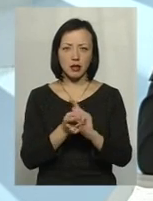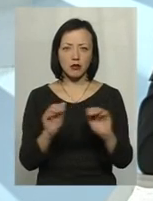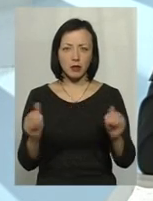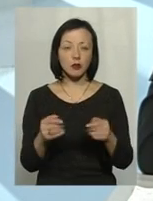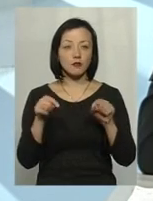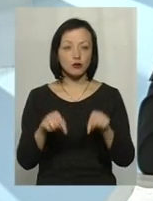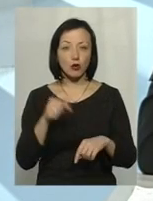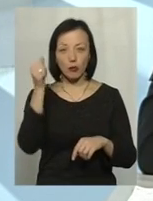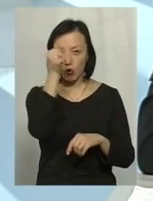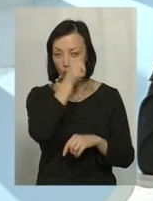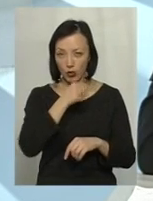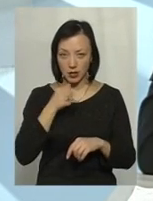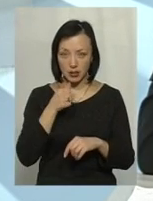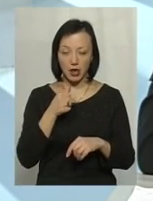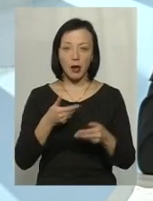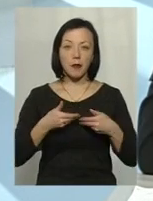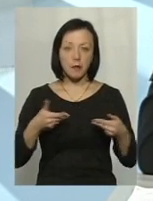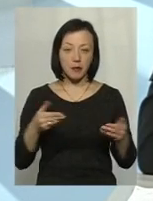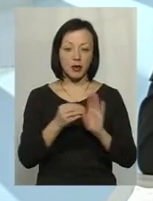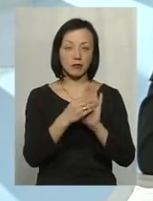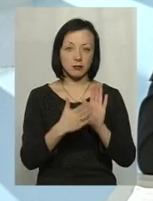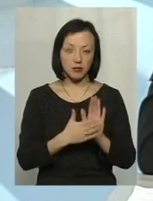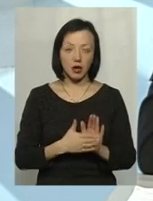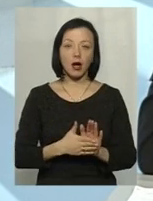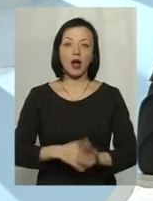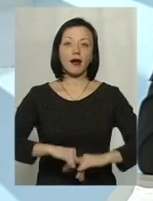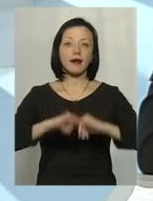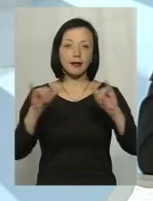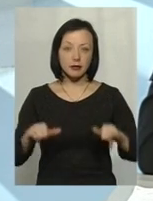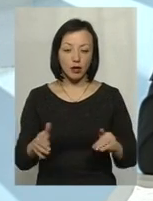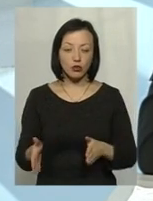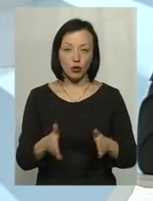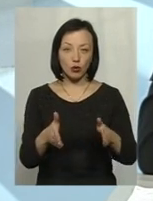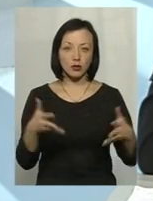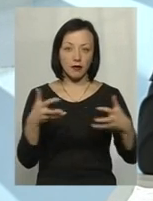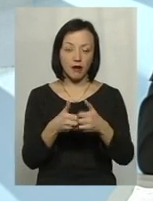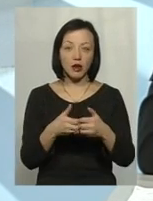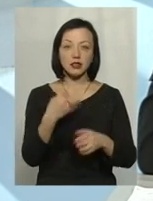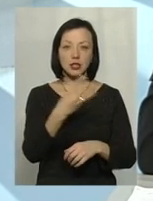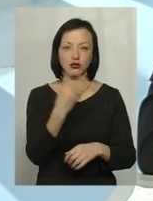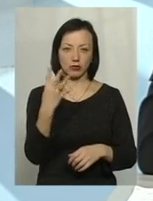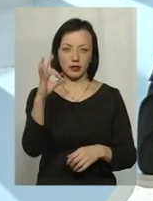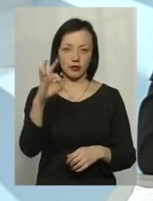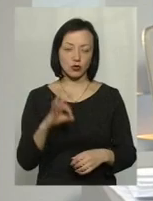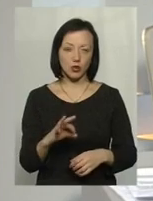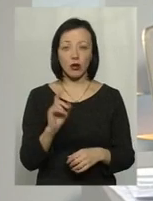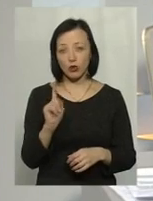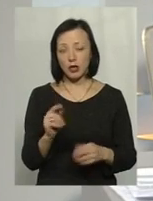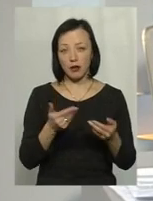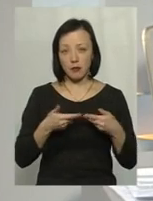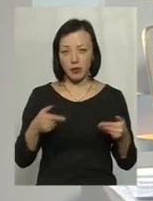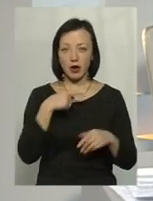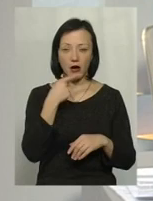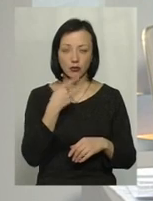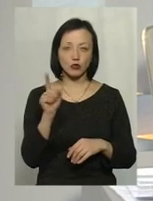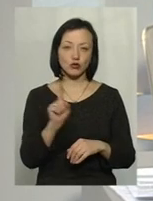цьому, що? В цьому році ми констатуємо ріст дорожньо-транспортних пригод на 34%. Хоча ми констатуємо факт,